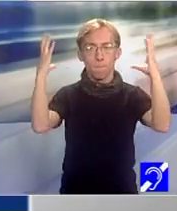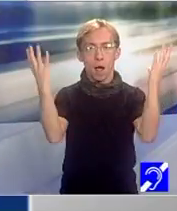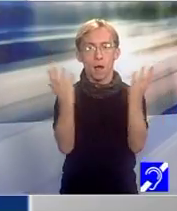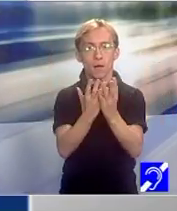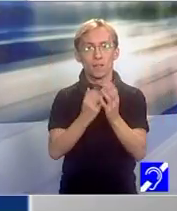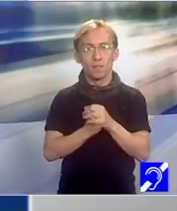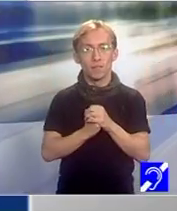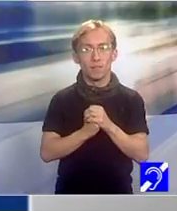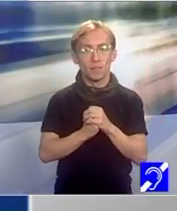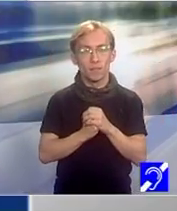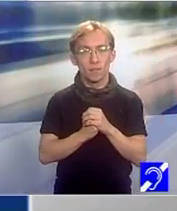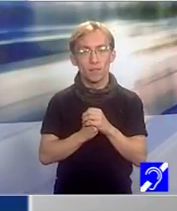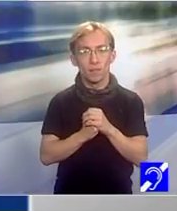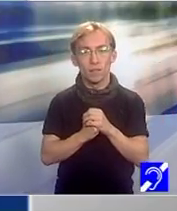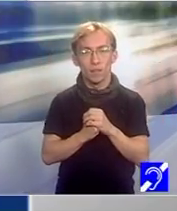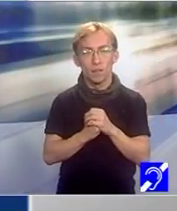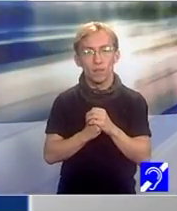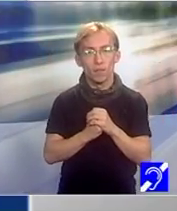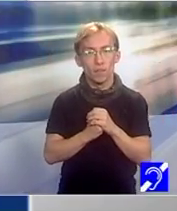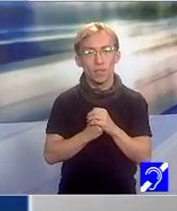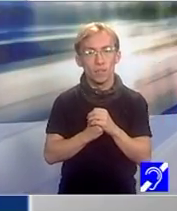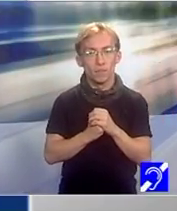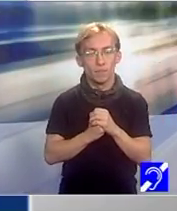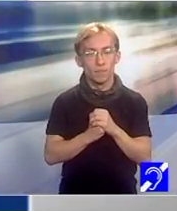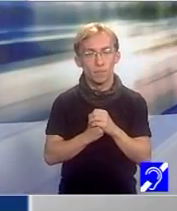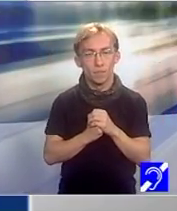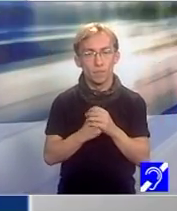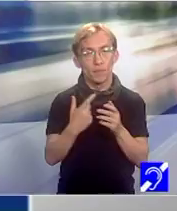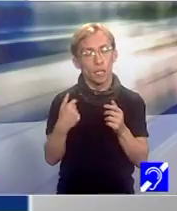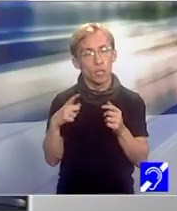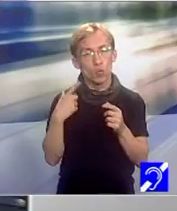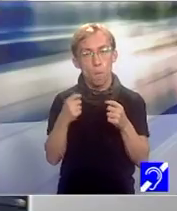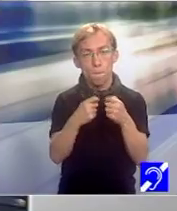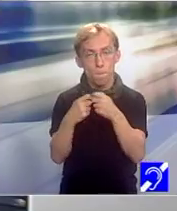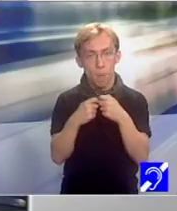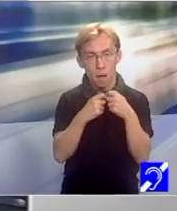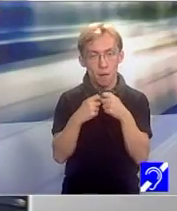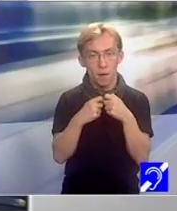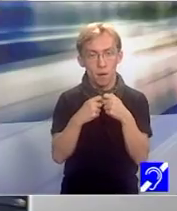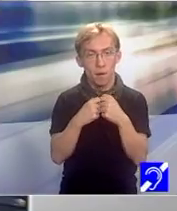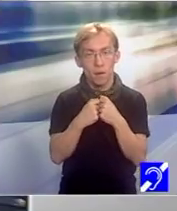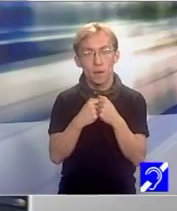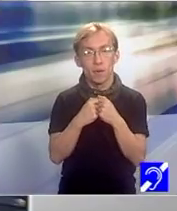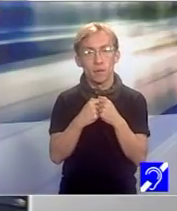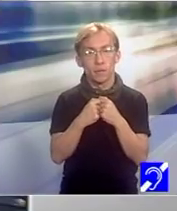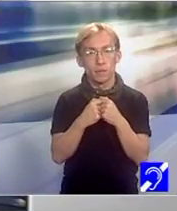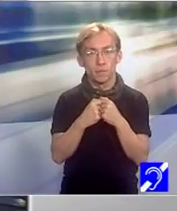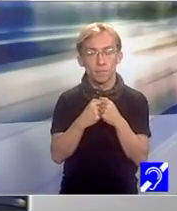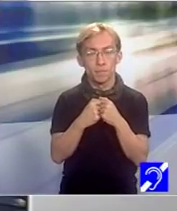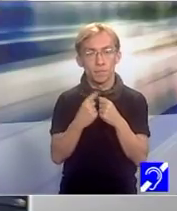se pare, de organisme internaționale, mai puțin. Sunt membre EuroRDIS,